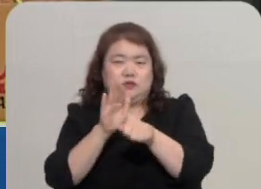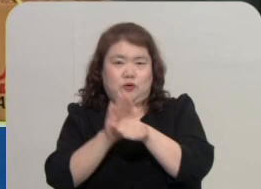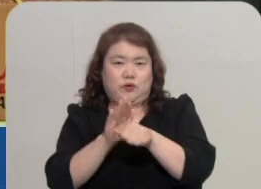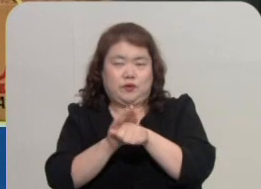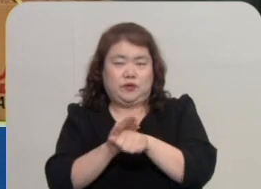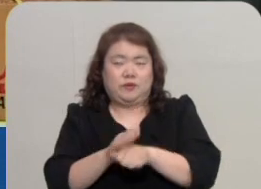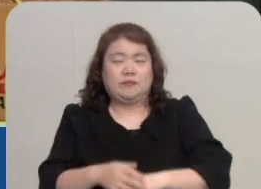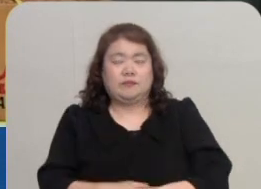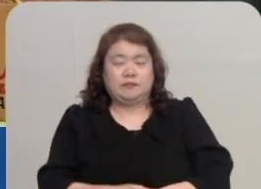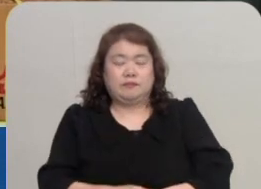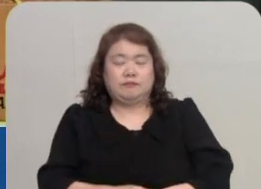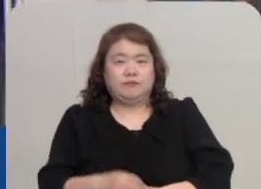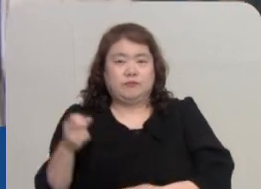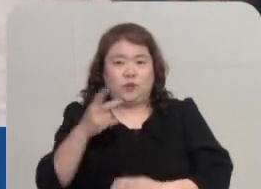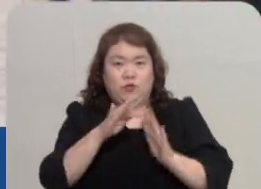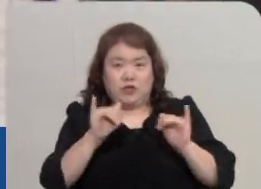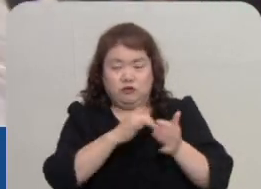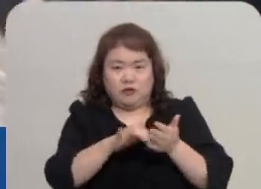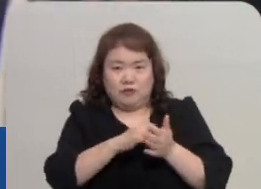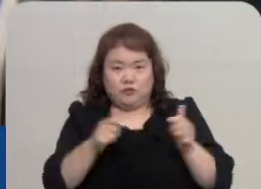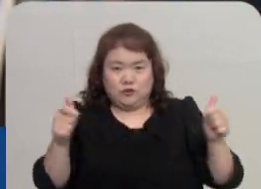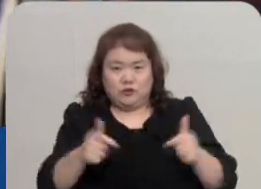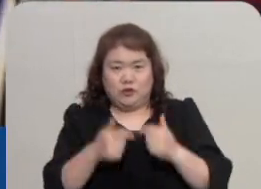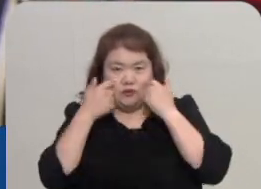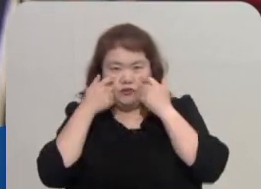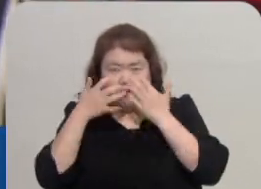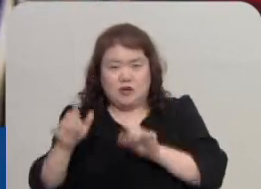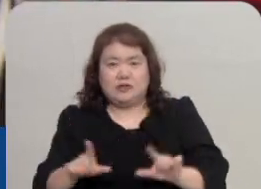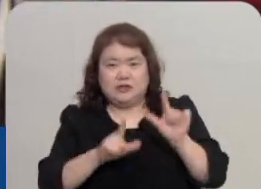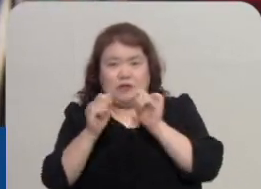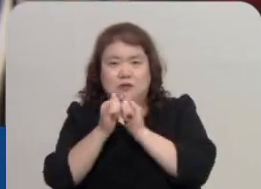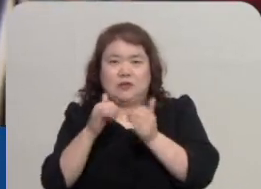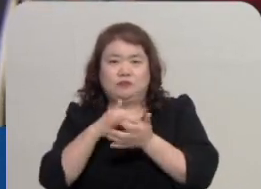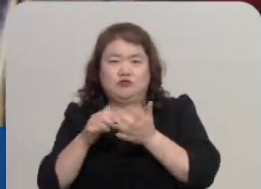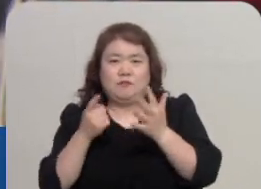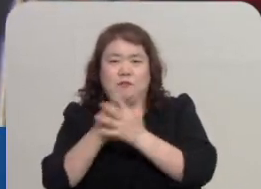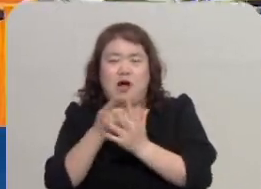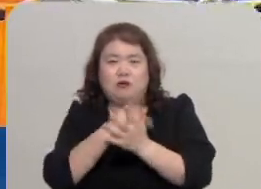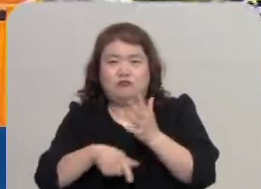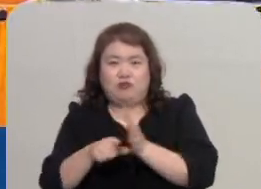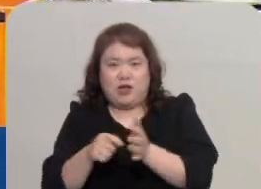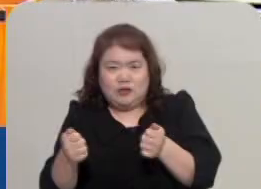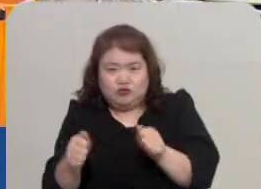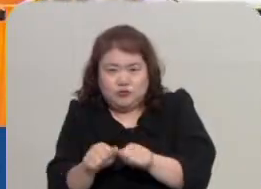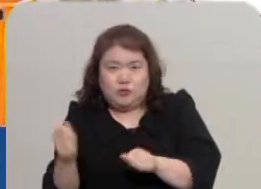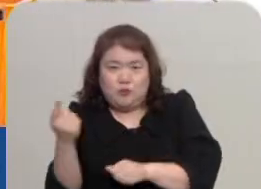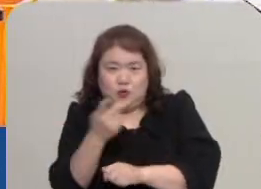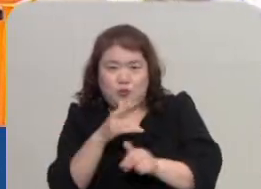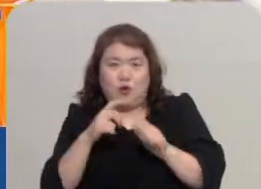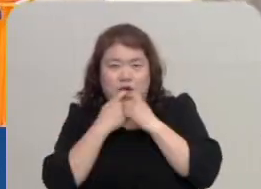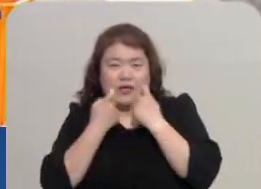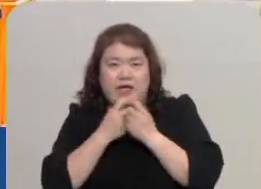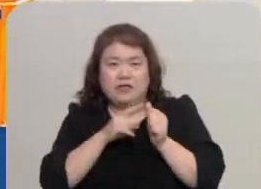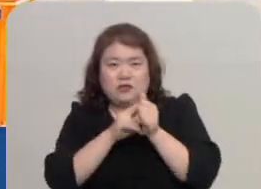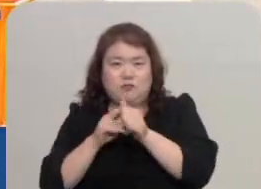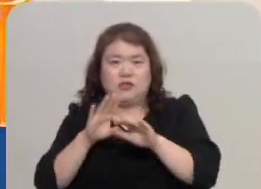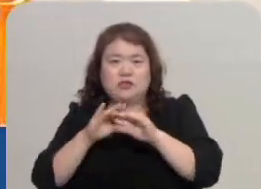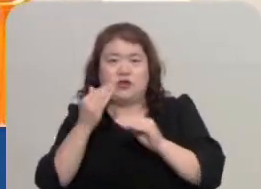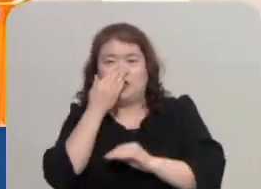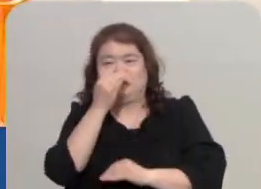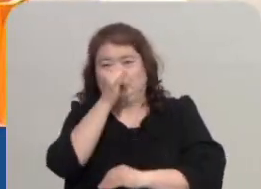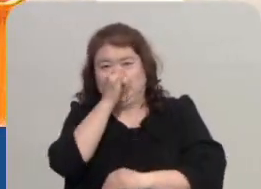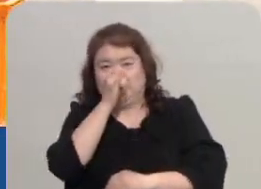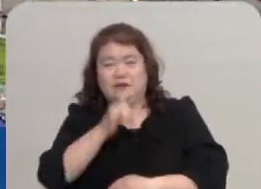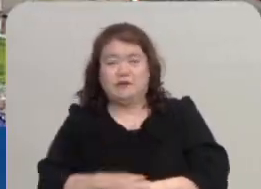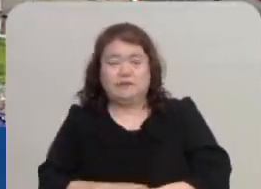지원하도록 했습니다. 또 인구 감소 지역의 정확한 생활인구 파악을 위해 주민등록번호 등 개인정보를 처리할 수 있도록